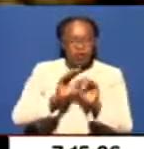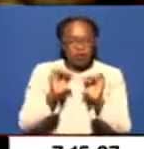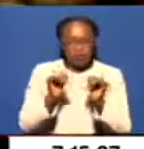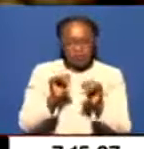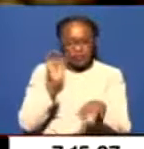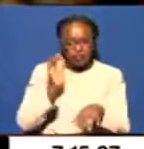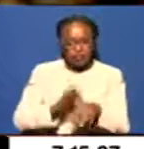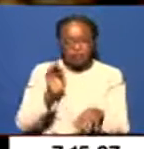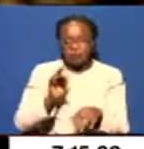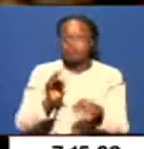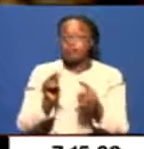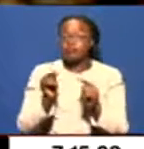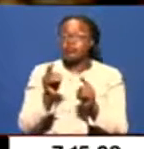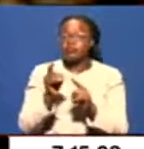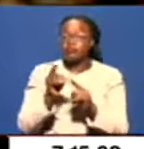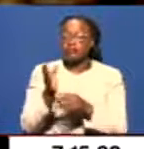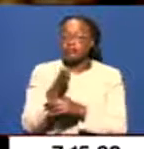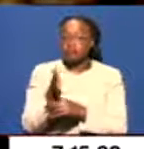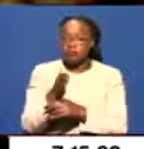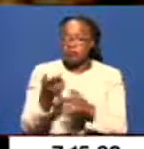COVID-19 siku ya Alhamisi kutokana na sampuli